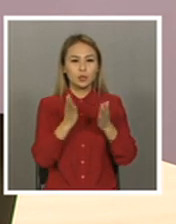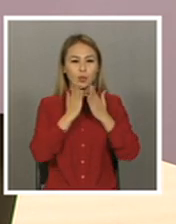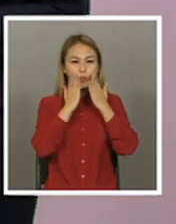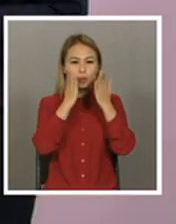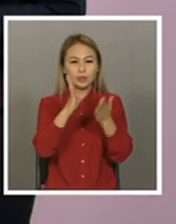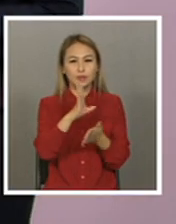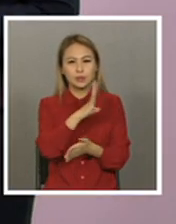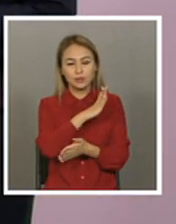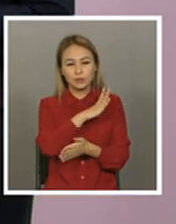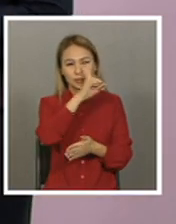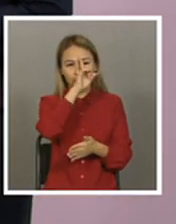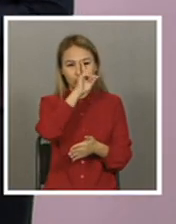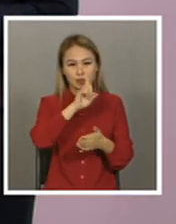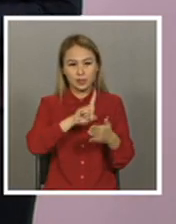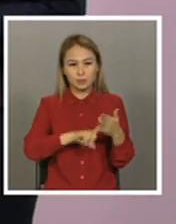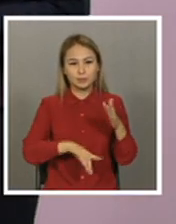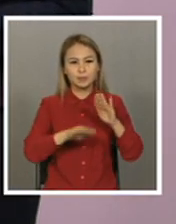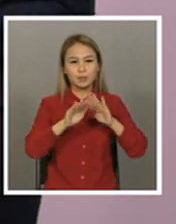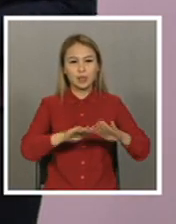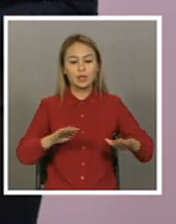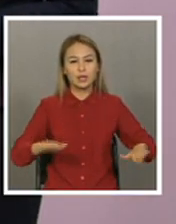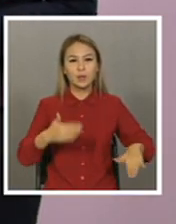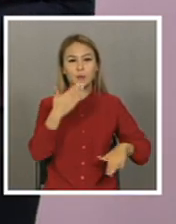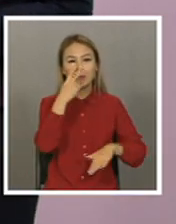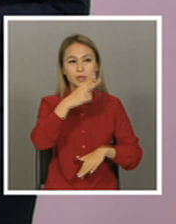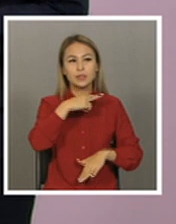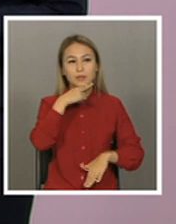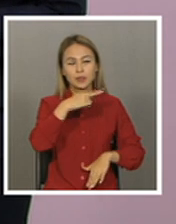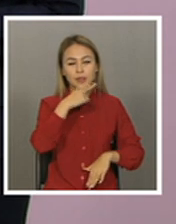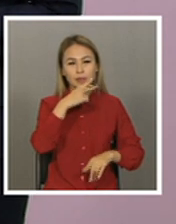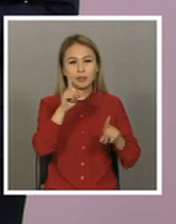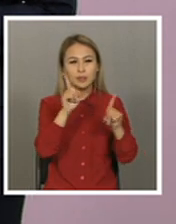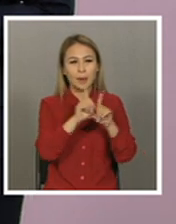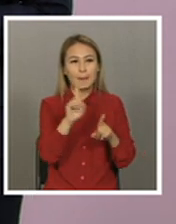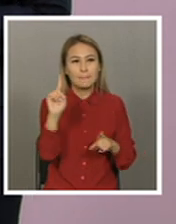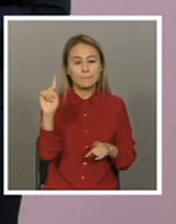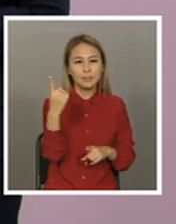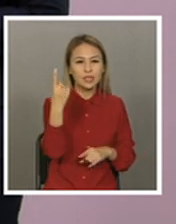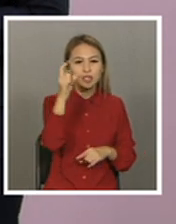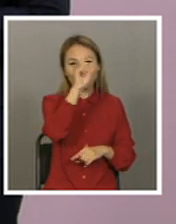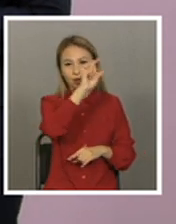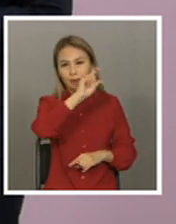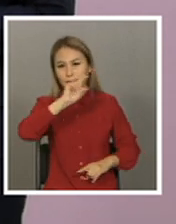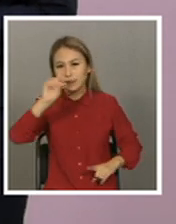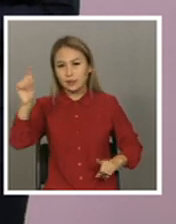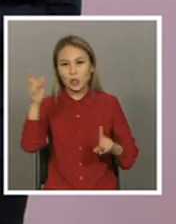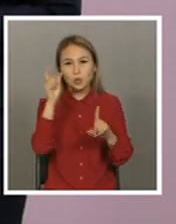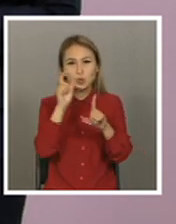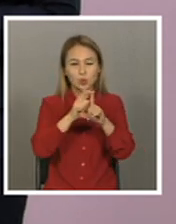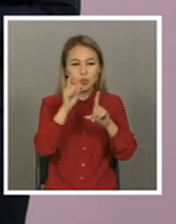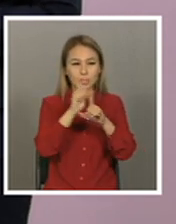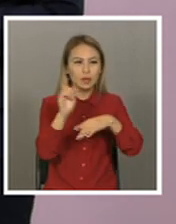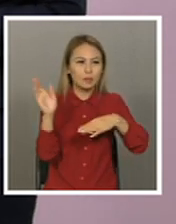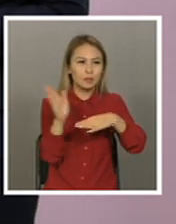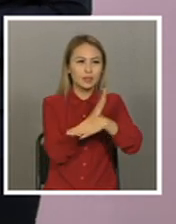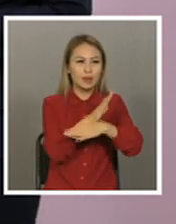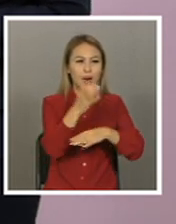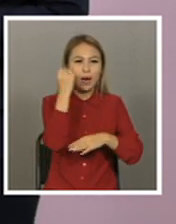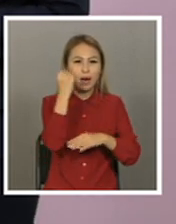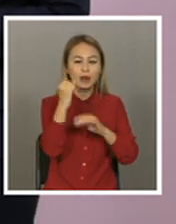ойлаймын. Балалар, өздерің байқағандай, бірінші қатардағы буындарда а әріпі